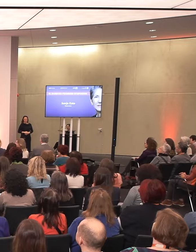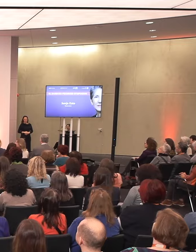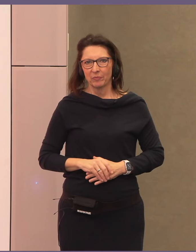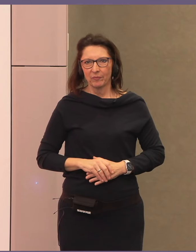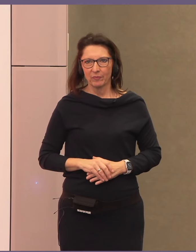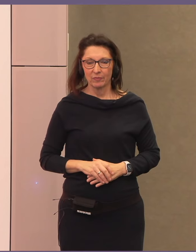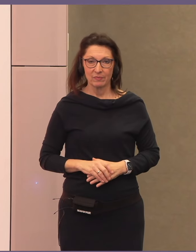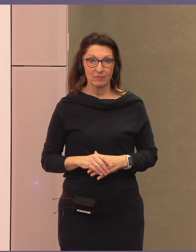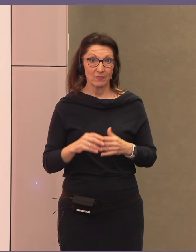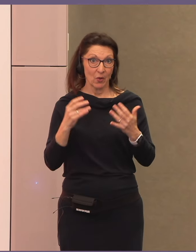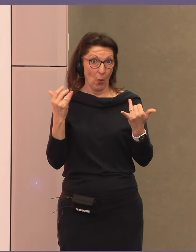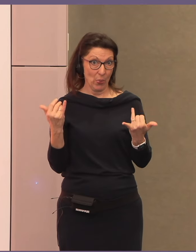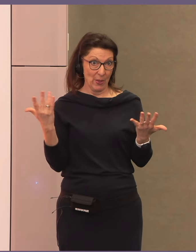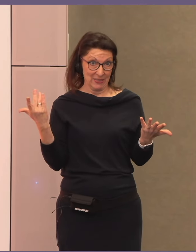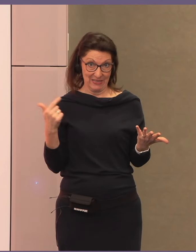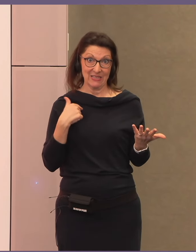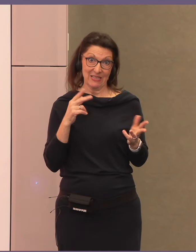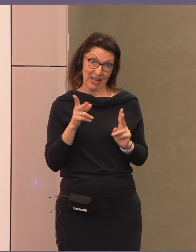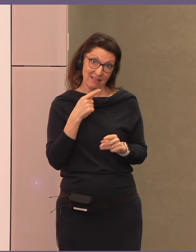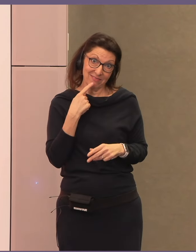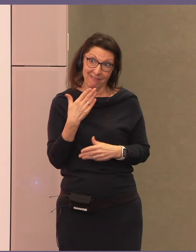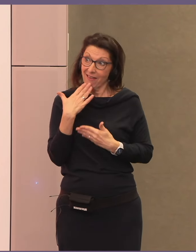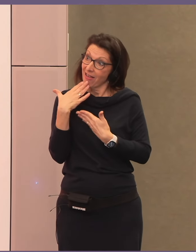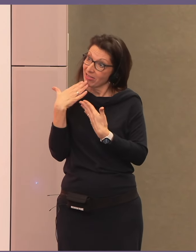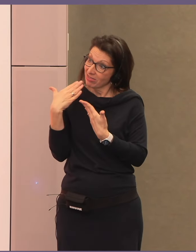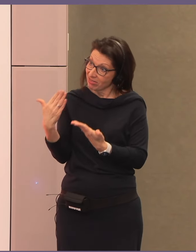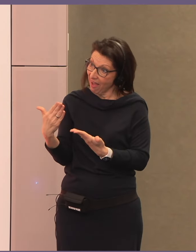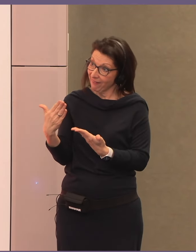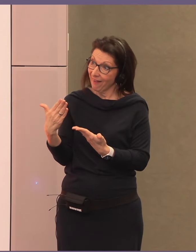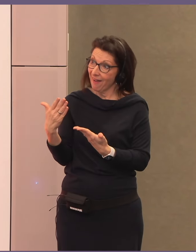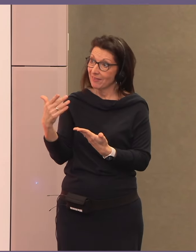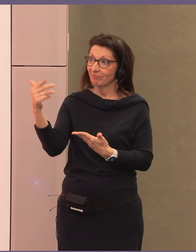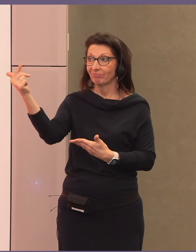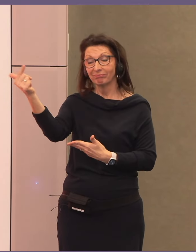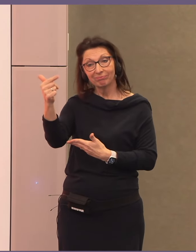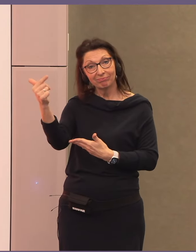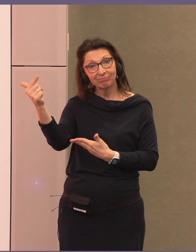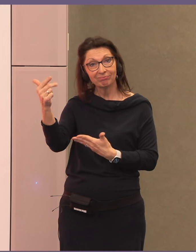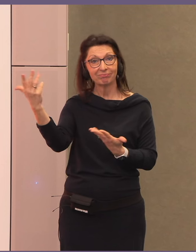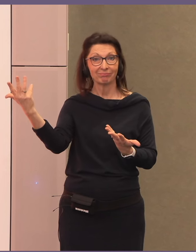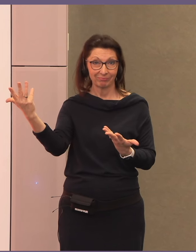Und ich erlaube mir zu sagen, danke, dass ihr sie mit uns geteilt habt.